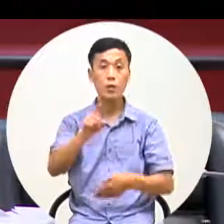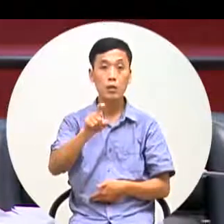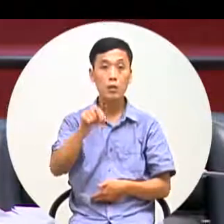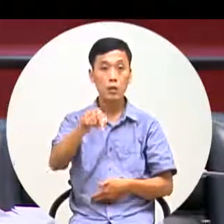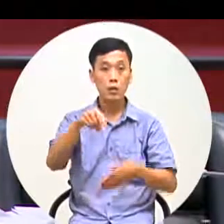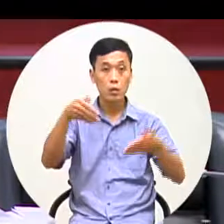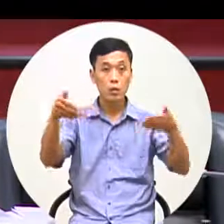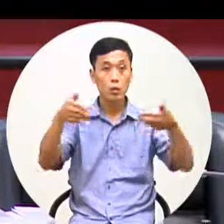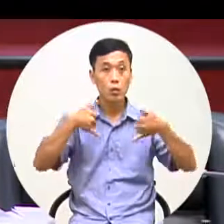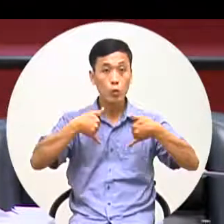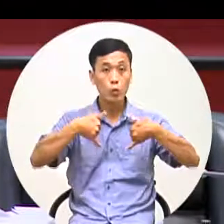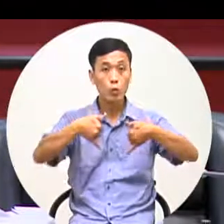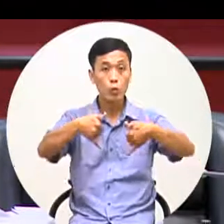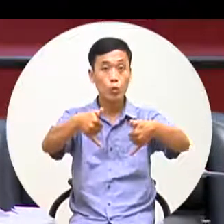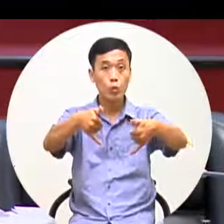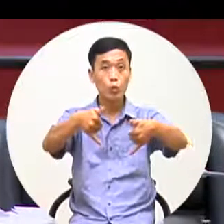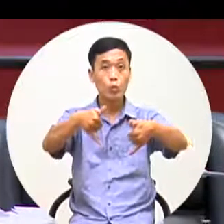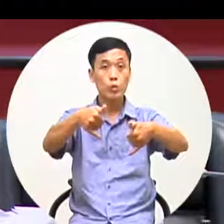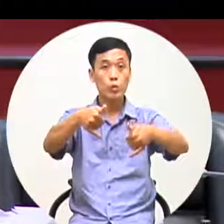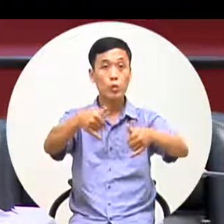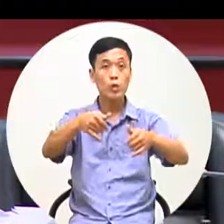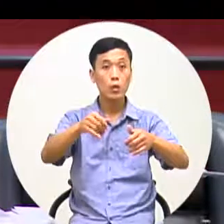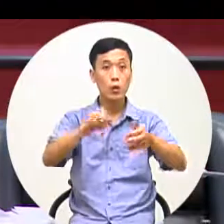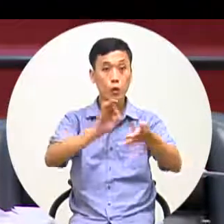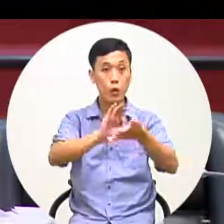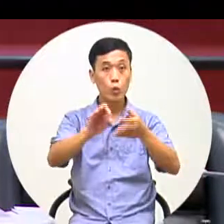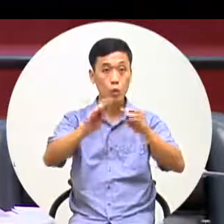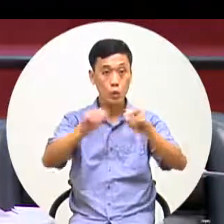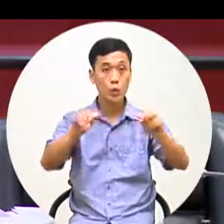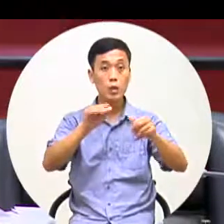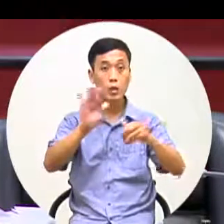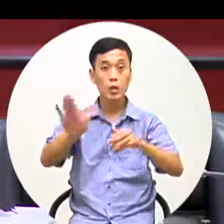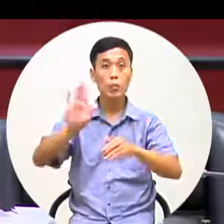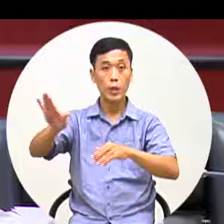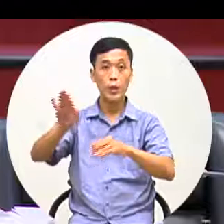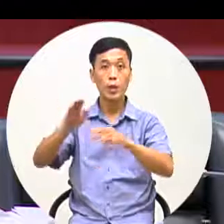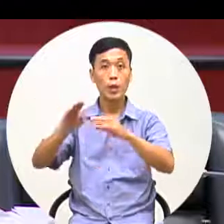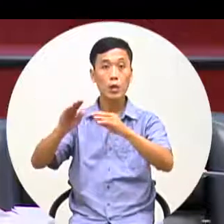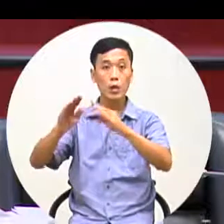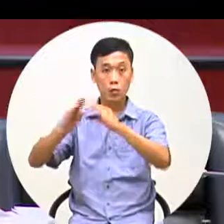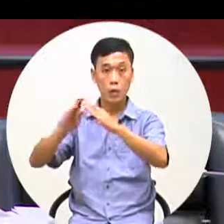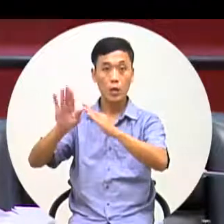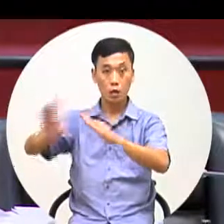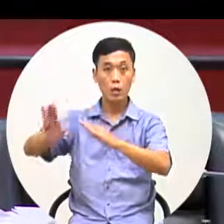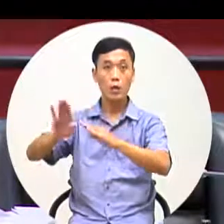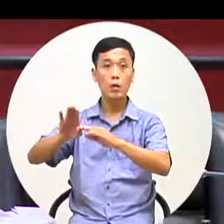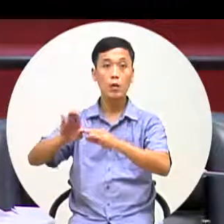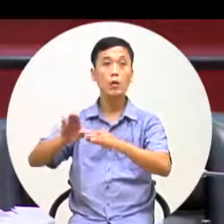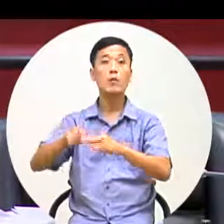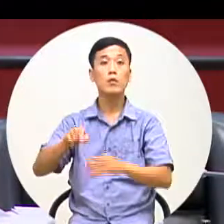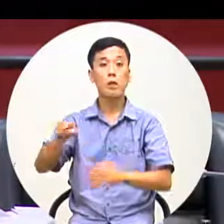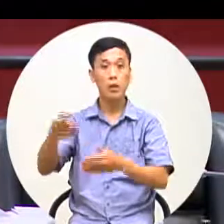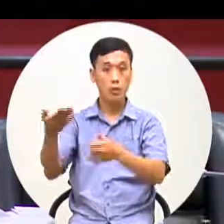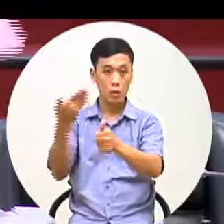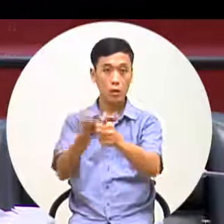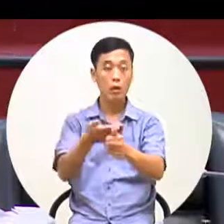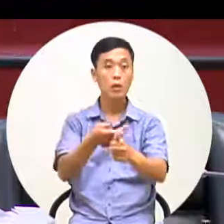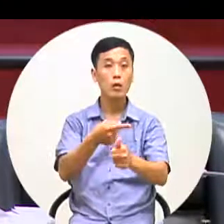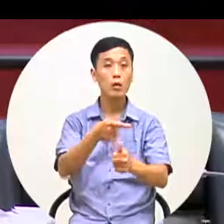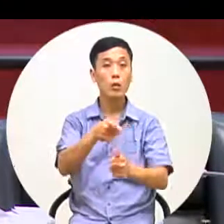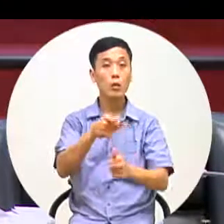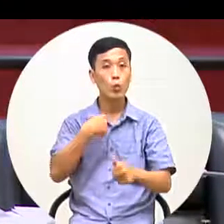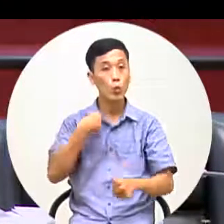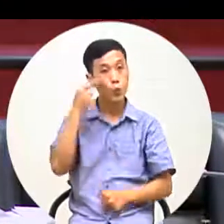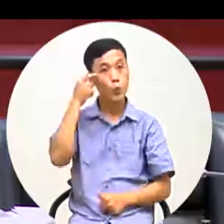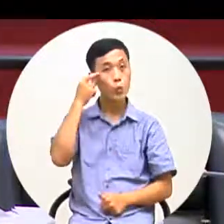这条路的用地还是这家人的，他提供出来的啊，啊我是觉得说地震局我们能不能